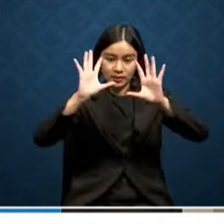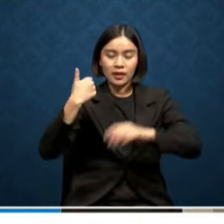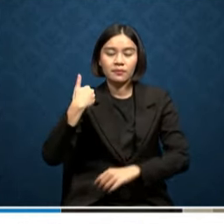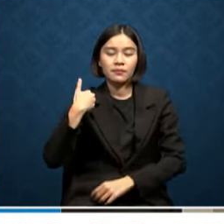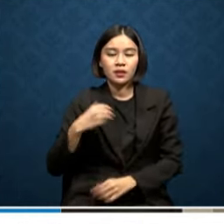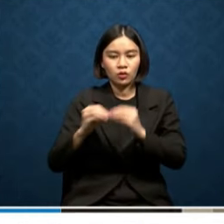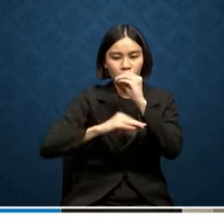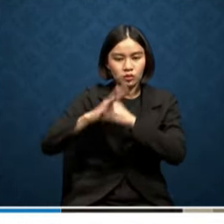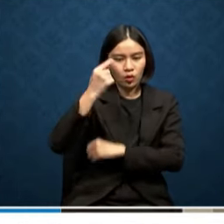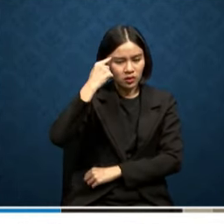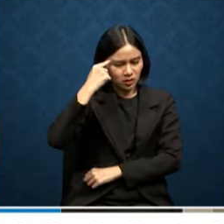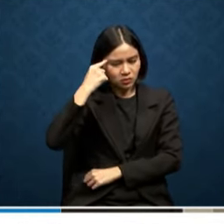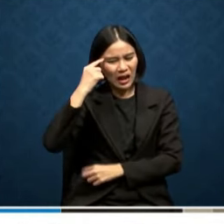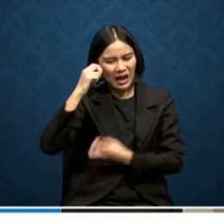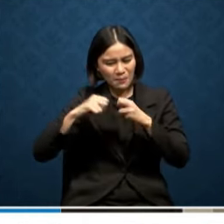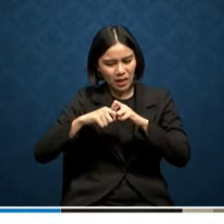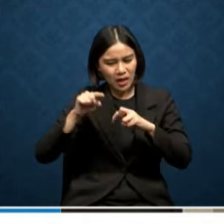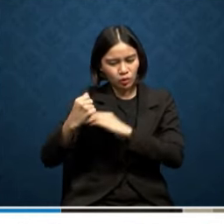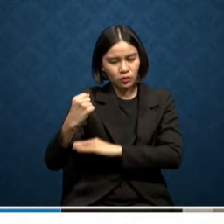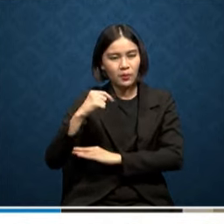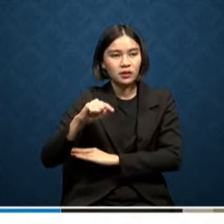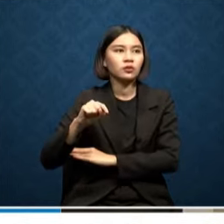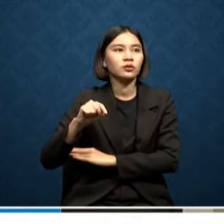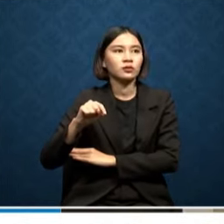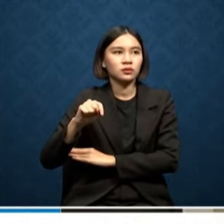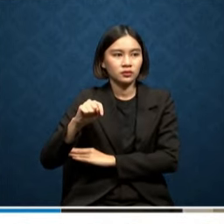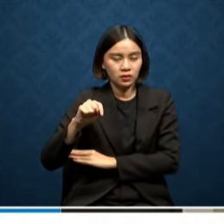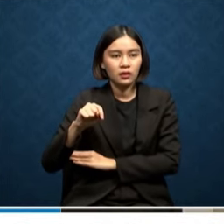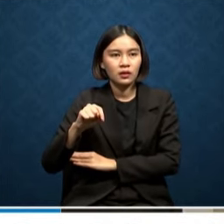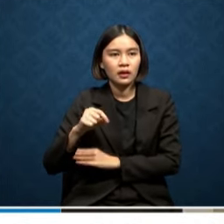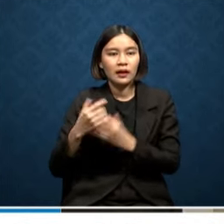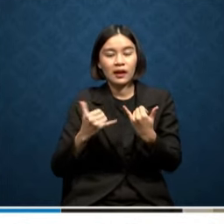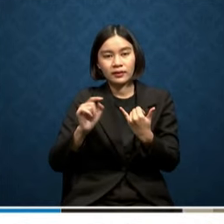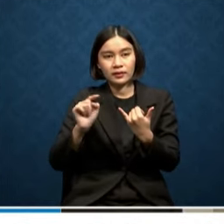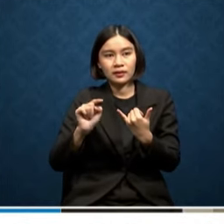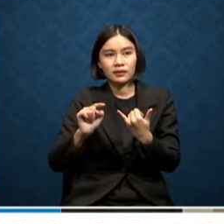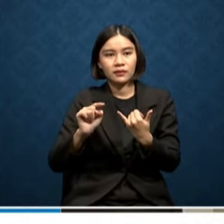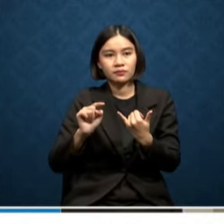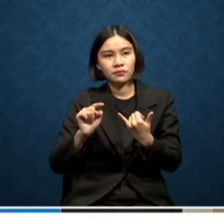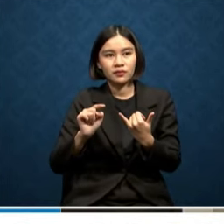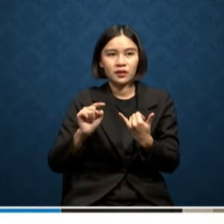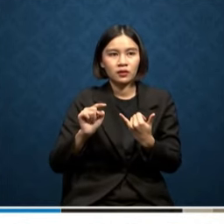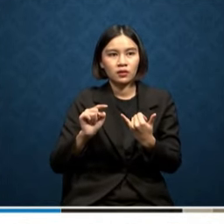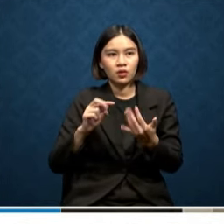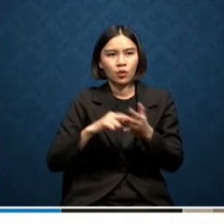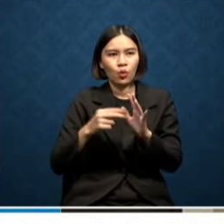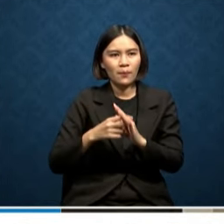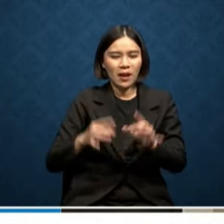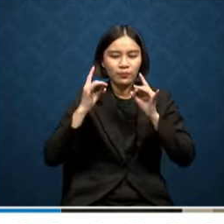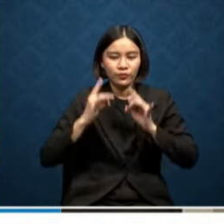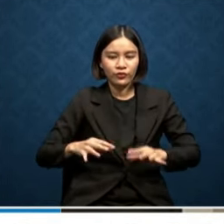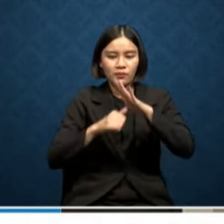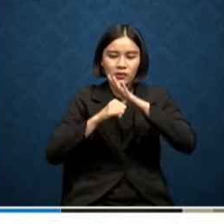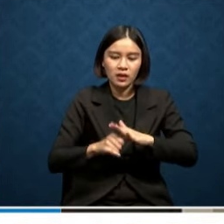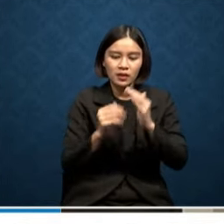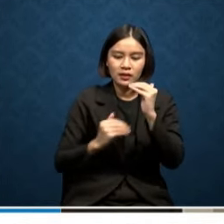อาจมองว่าเป็นภัยต่อความมั่นคงจึงทำให้คือเรื่องเนี้ยเลยทำให้มันเสี่ยงต่อการละเมิดสิทธิ